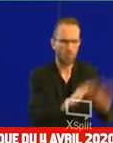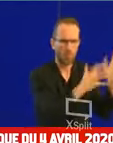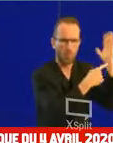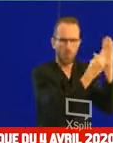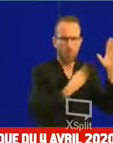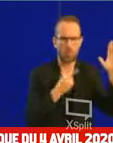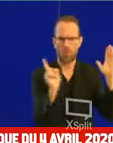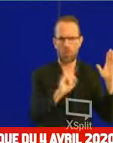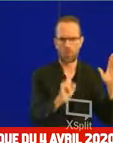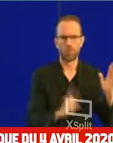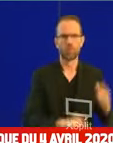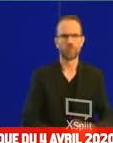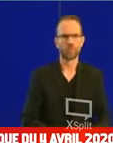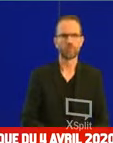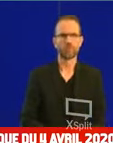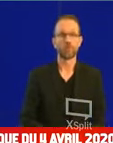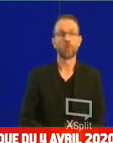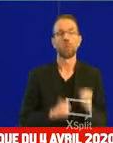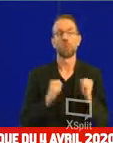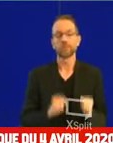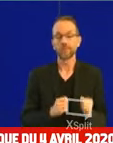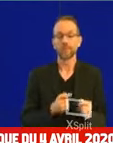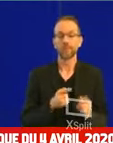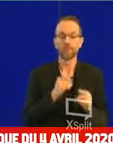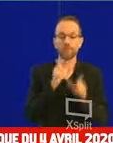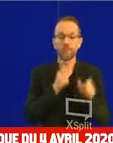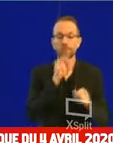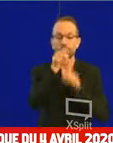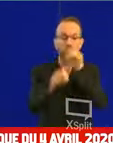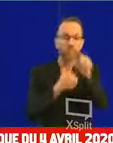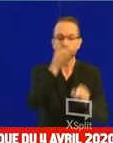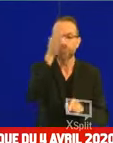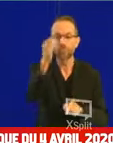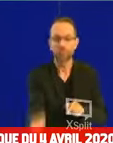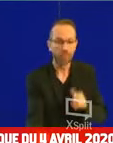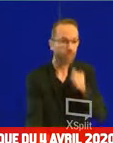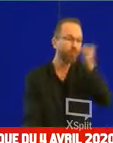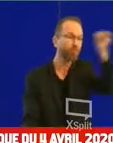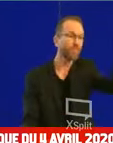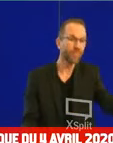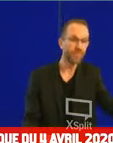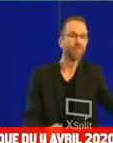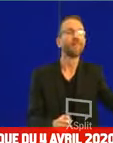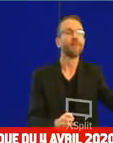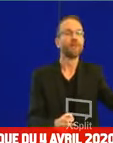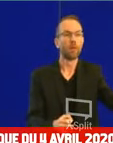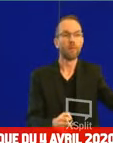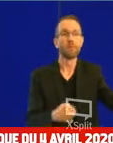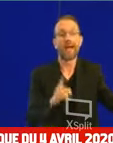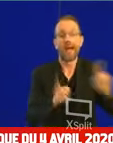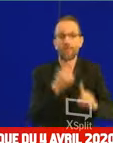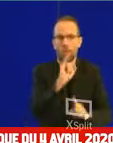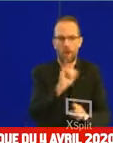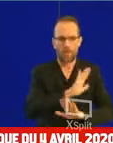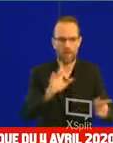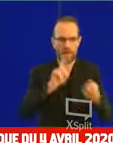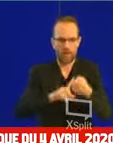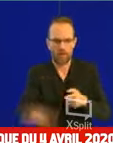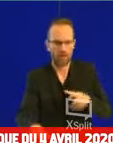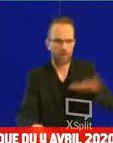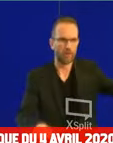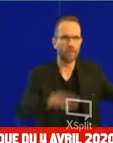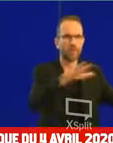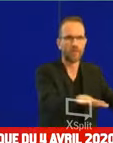déposés de façon temporaire éventuellement être retransmis via le contact des mains etc mais c'est de façon temporaire le virus quand il est à l'extérieur